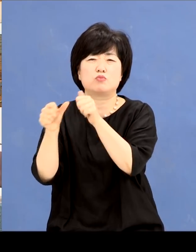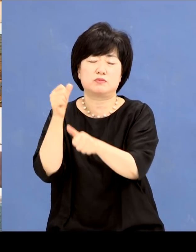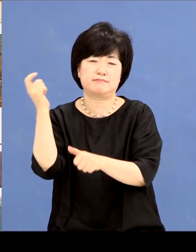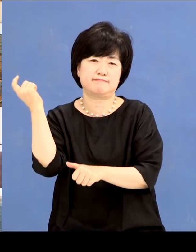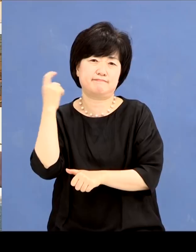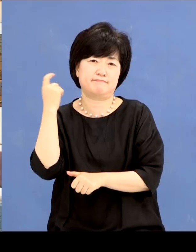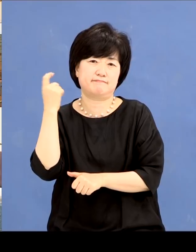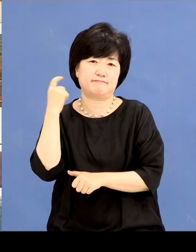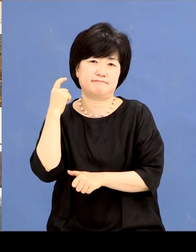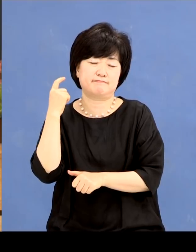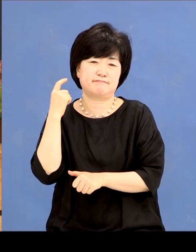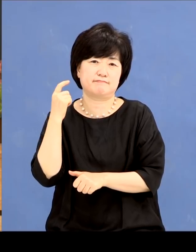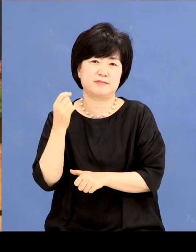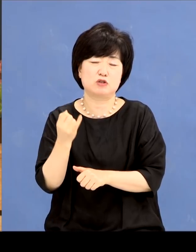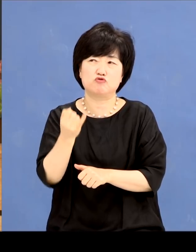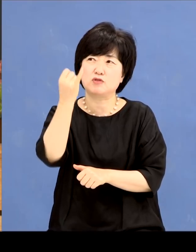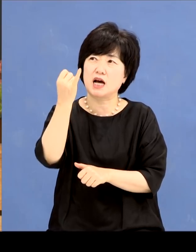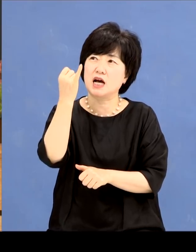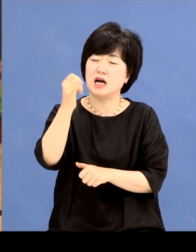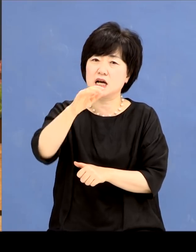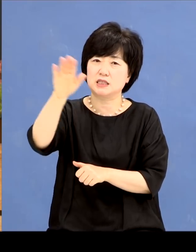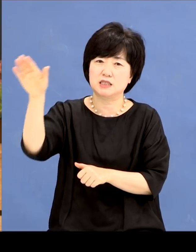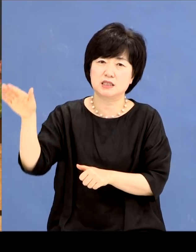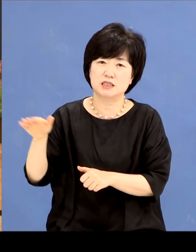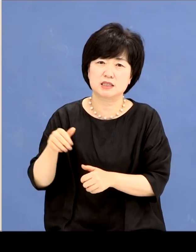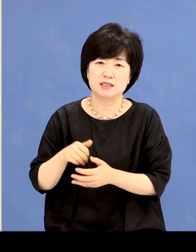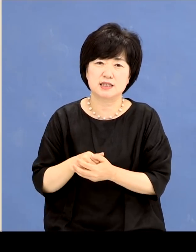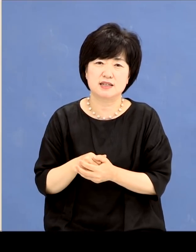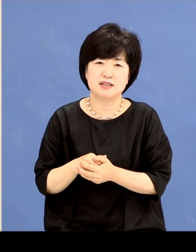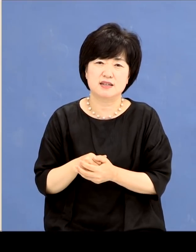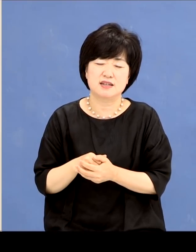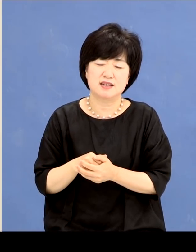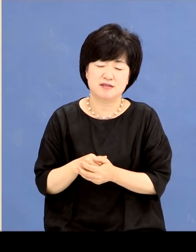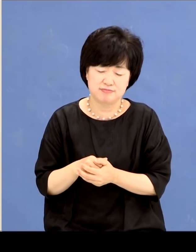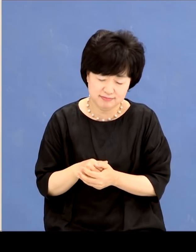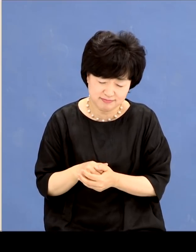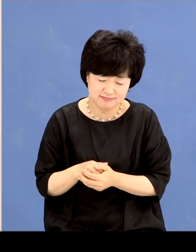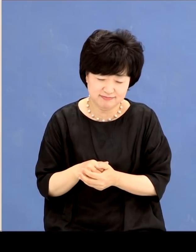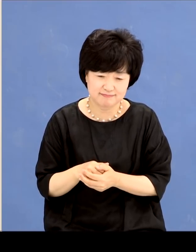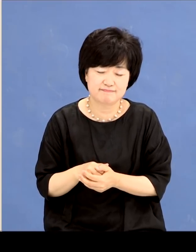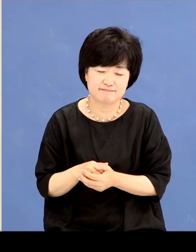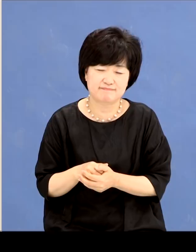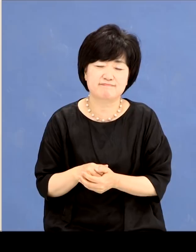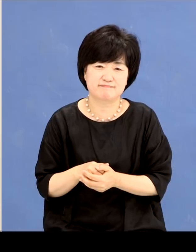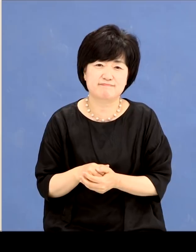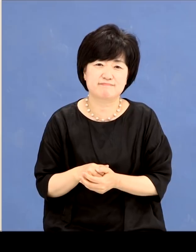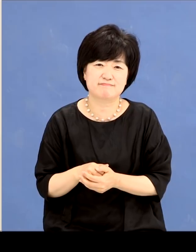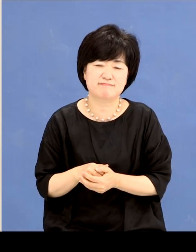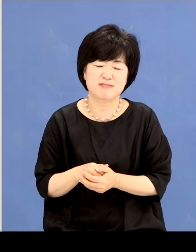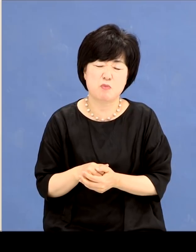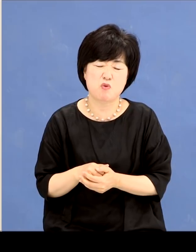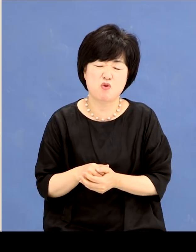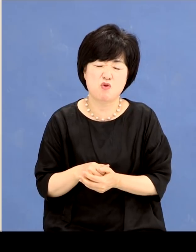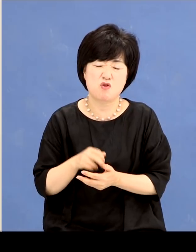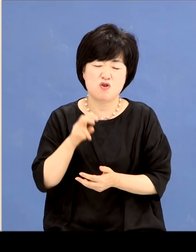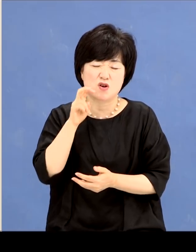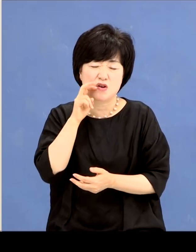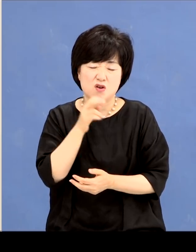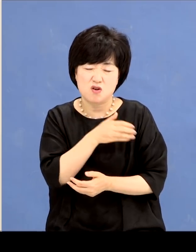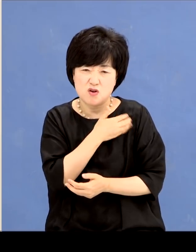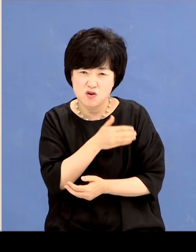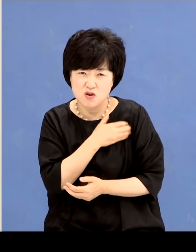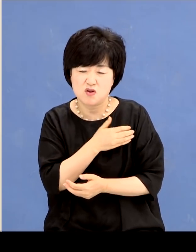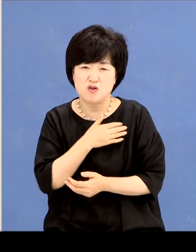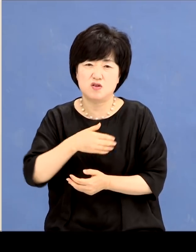이런 소식들을 많이 들었고 또 누나들은 누나들 같은 경우에는 그러게요. 네. 이게 성매매를